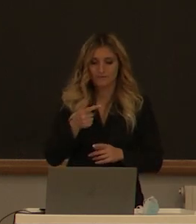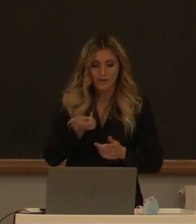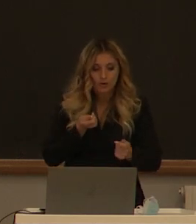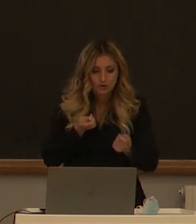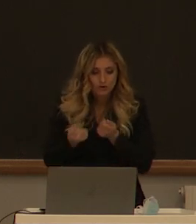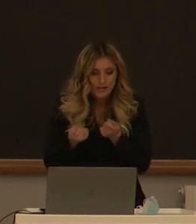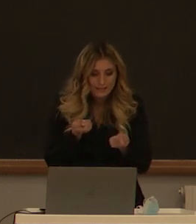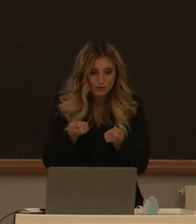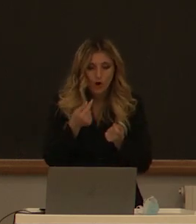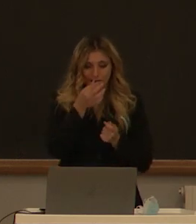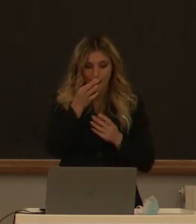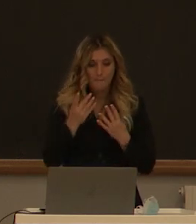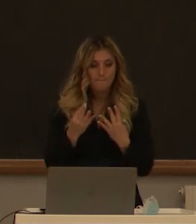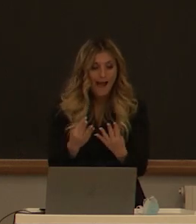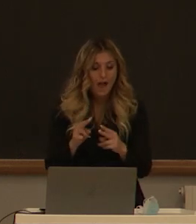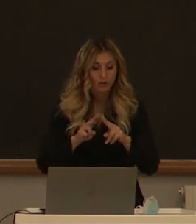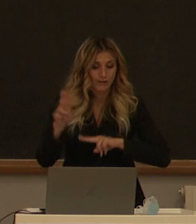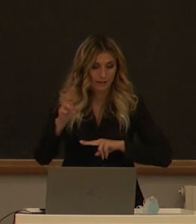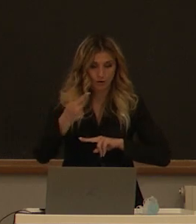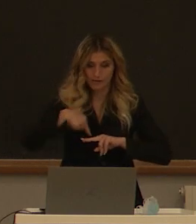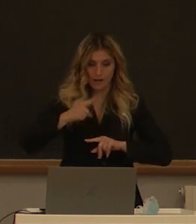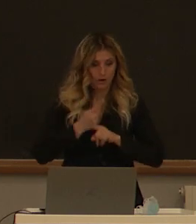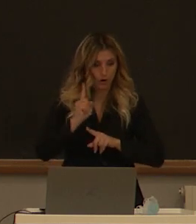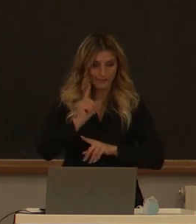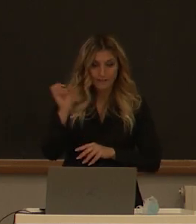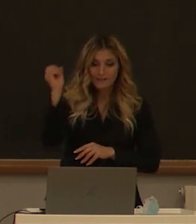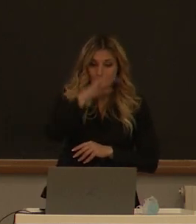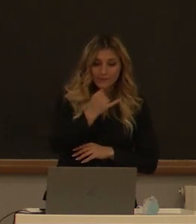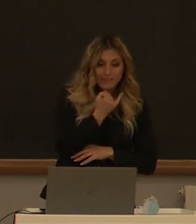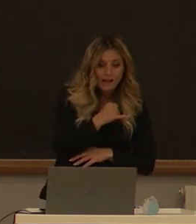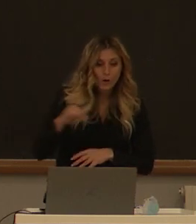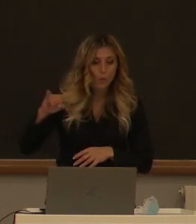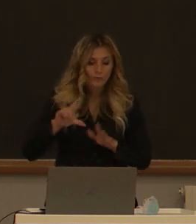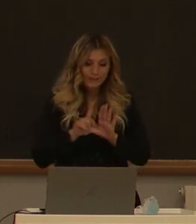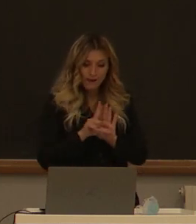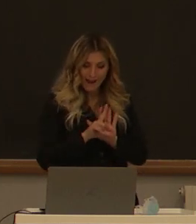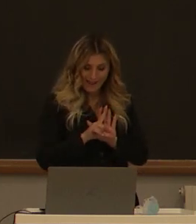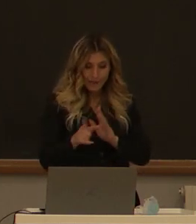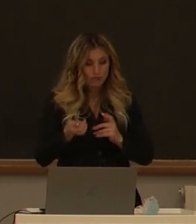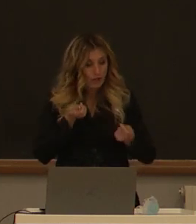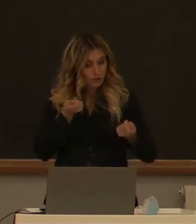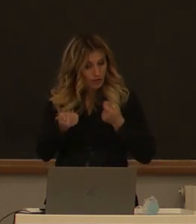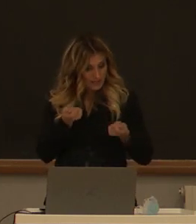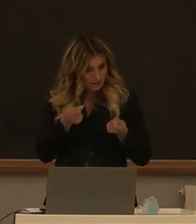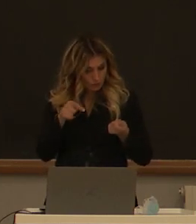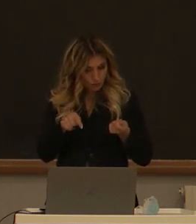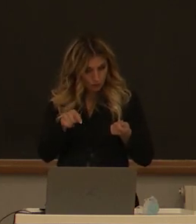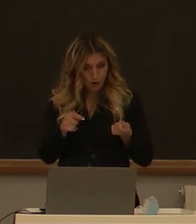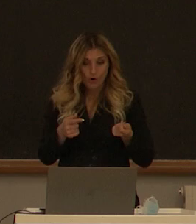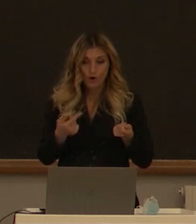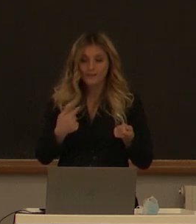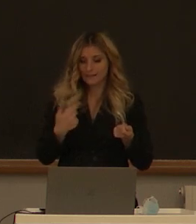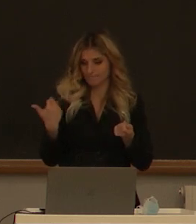gestione dei parchi nazionali. Non ci dimentichiamo che una delle ultime leggi di gestione dei parchi nazionali, che adesso diciamo è un